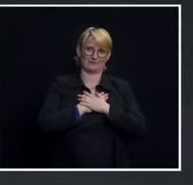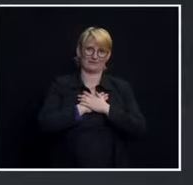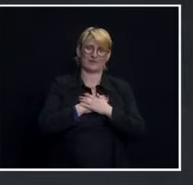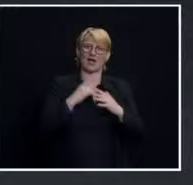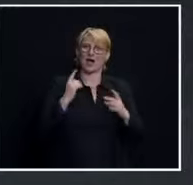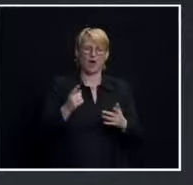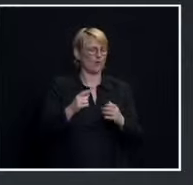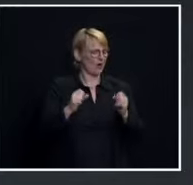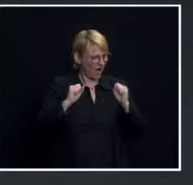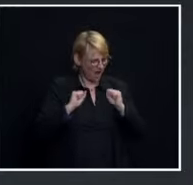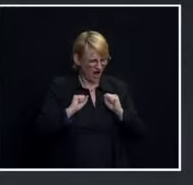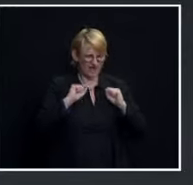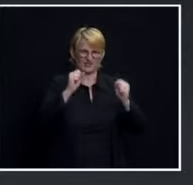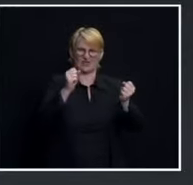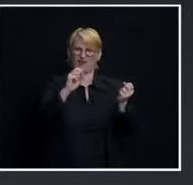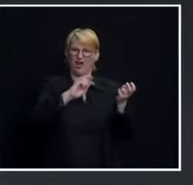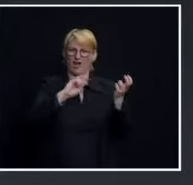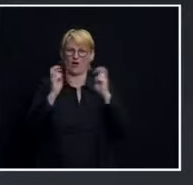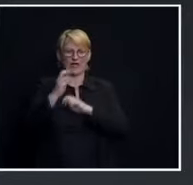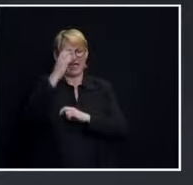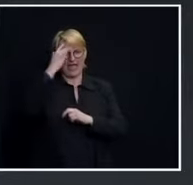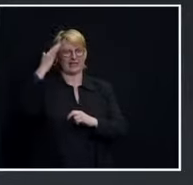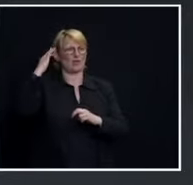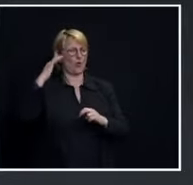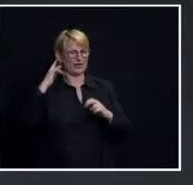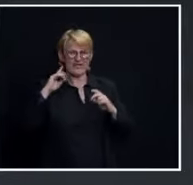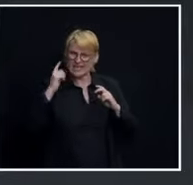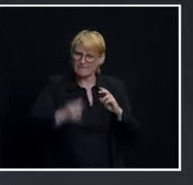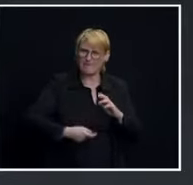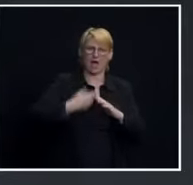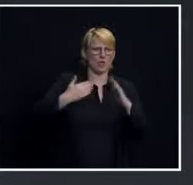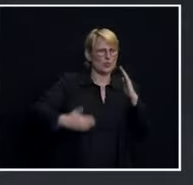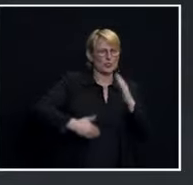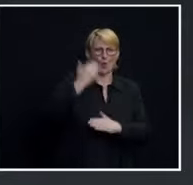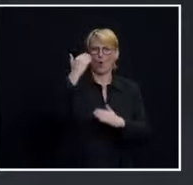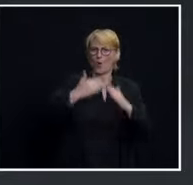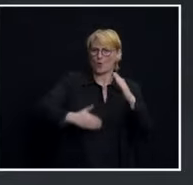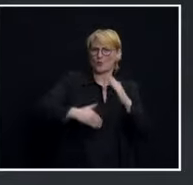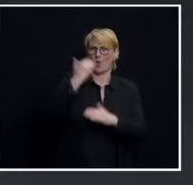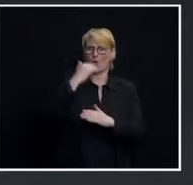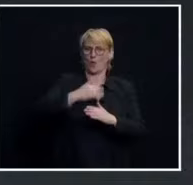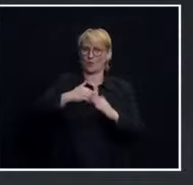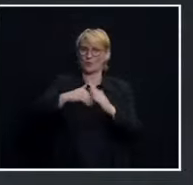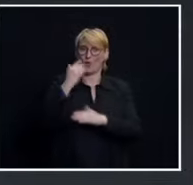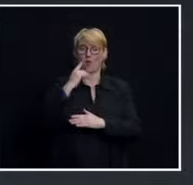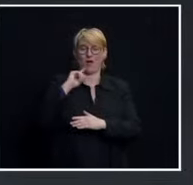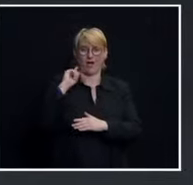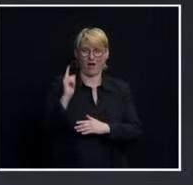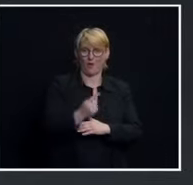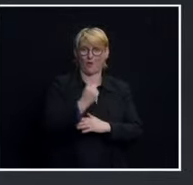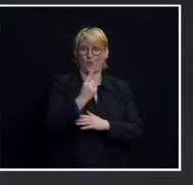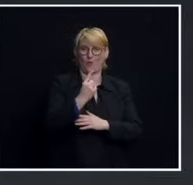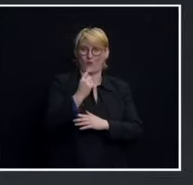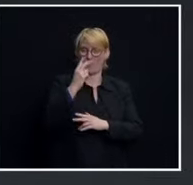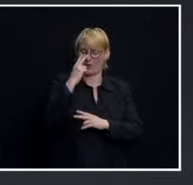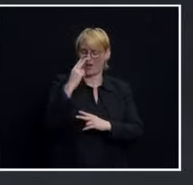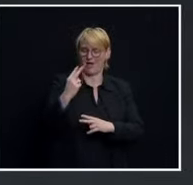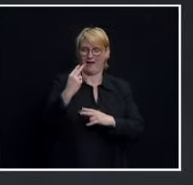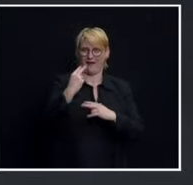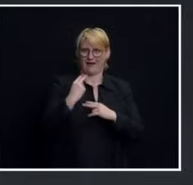eine aktive Auseinandersetzung mit der Erinnerung, und zwar immer wieder neu, auch mit Blick auf die eigene